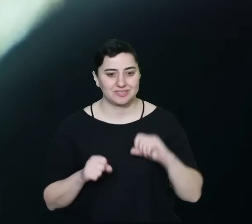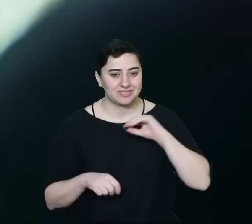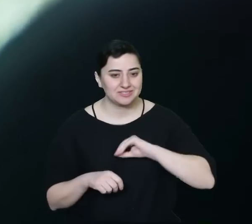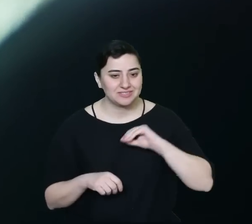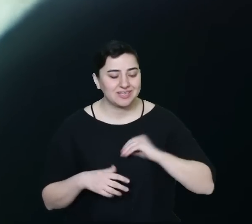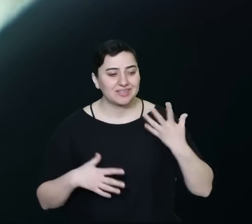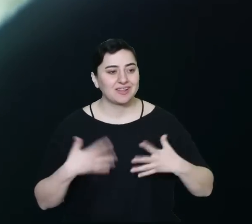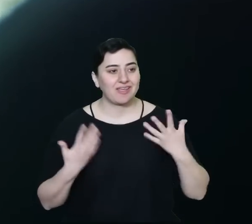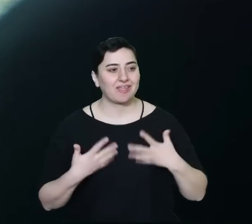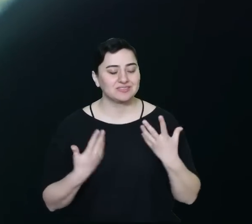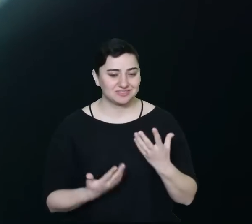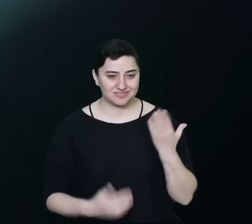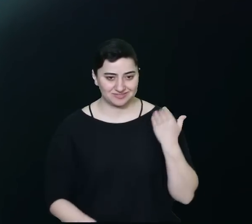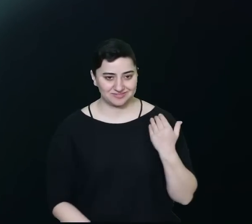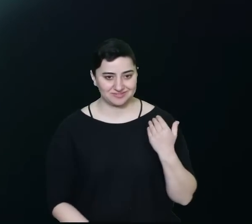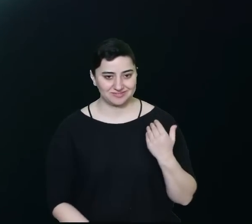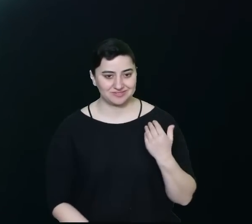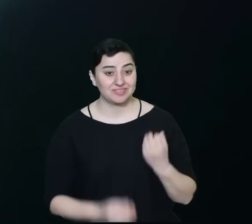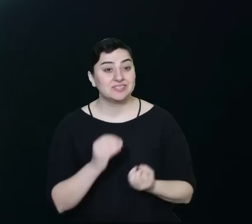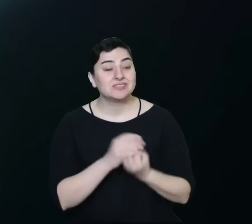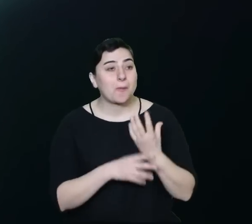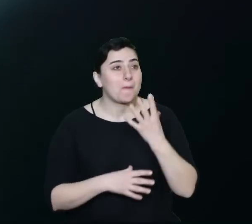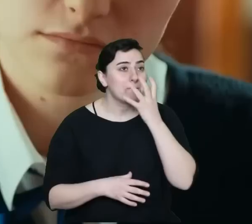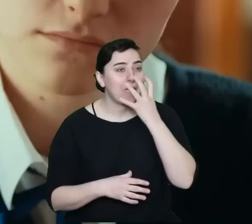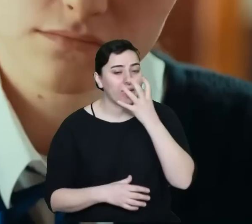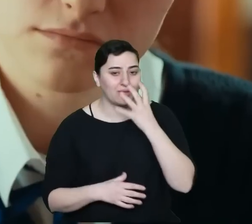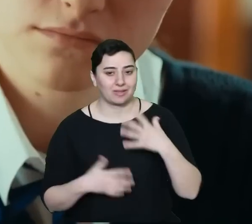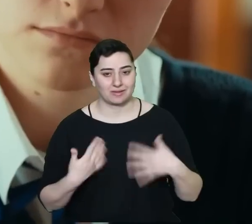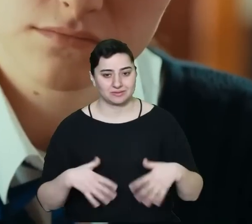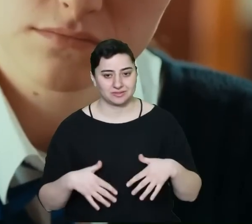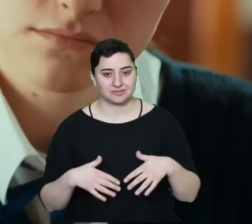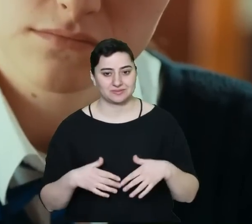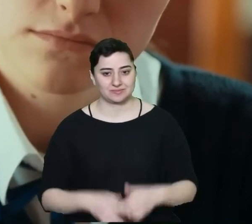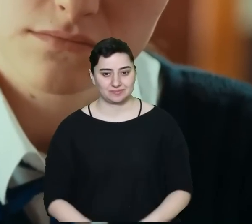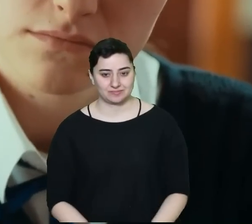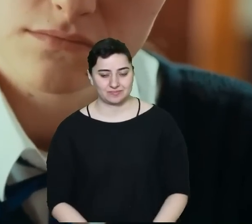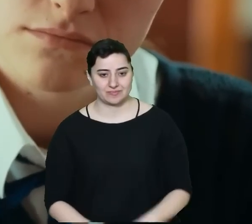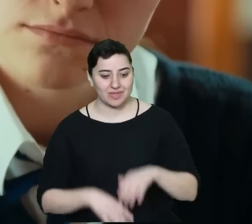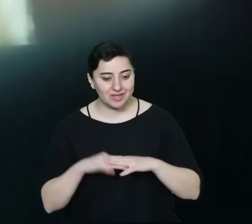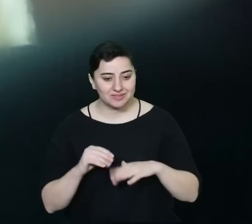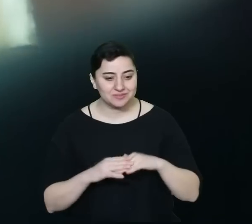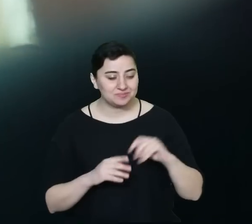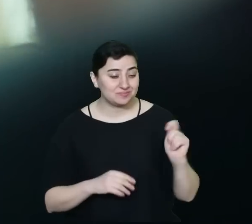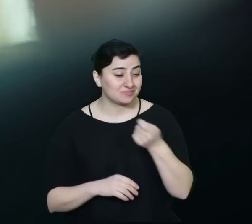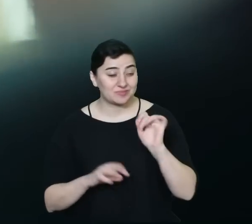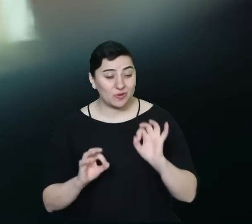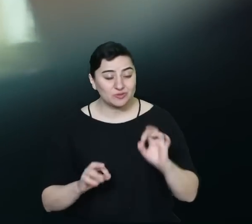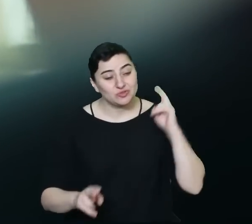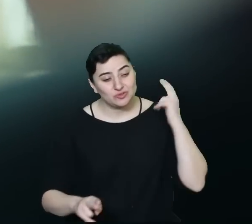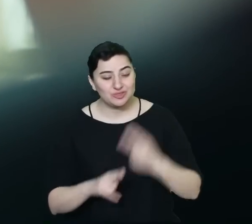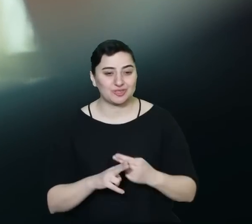İçimiz öyle bir neşeyle dolardı ki sabaha iple çekerdik. Böyle elimizde sihirli bir değnek olsa